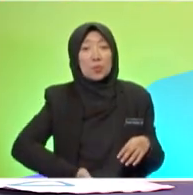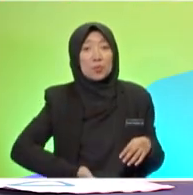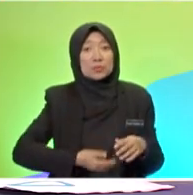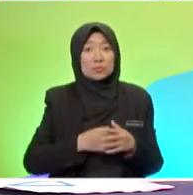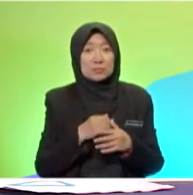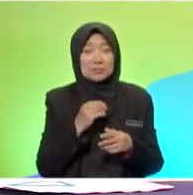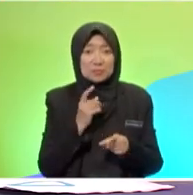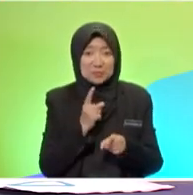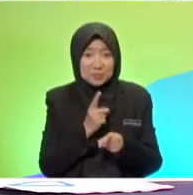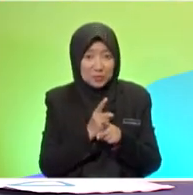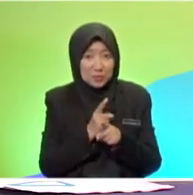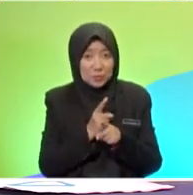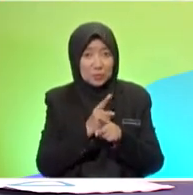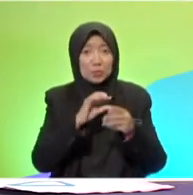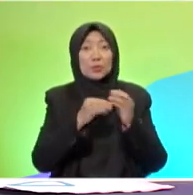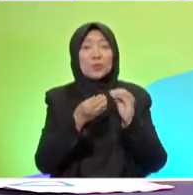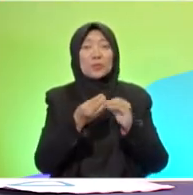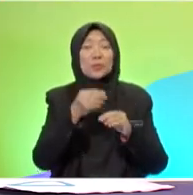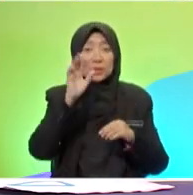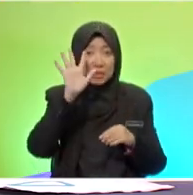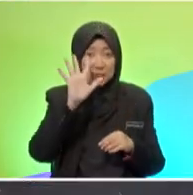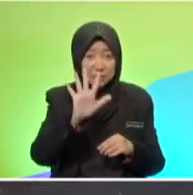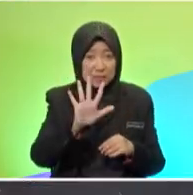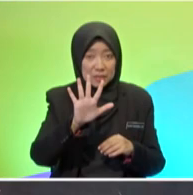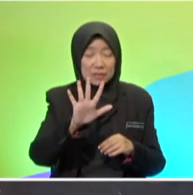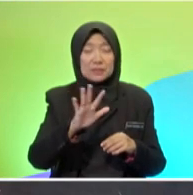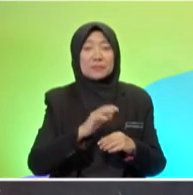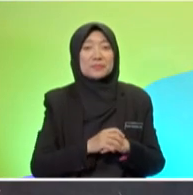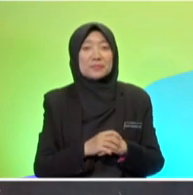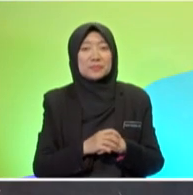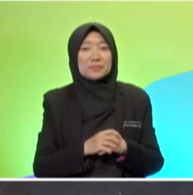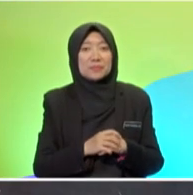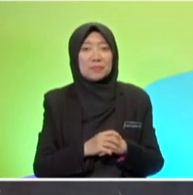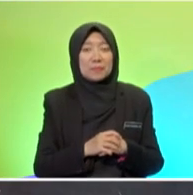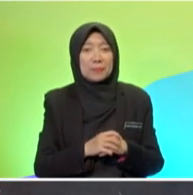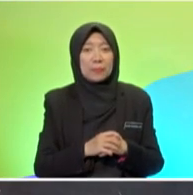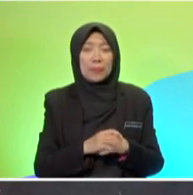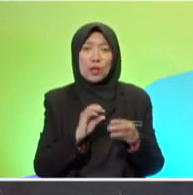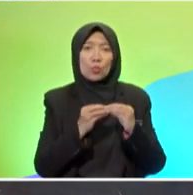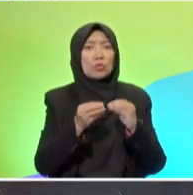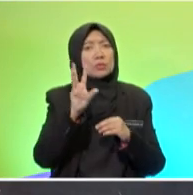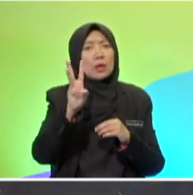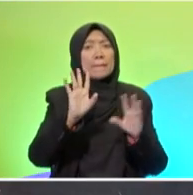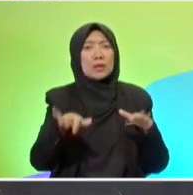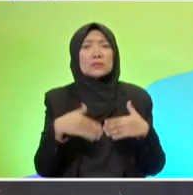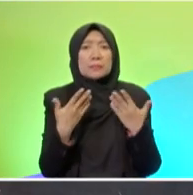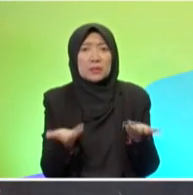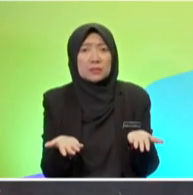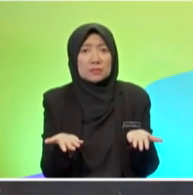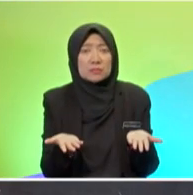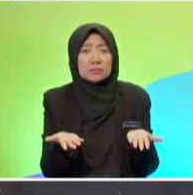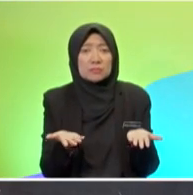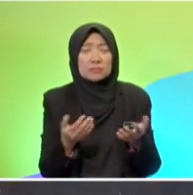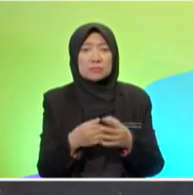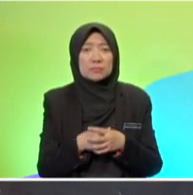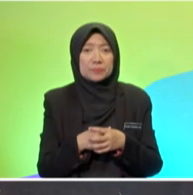lima. Bagus. Cara kakak Mira kita mengingat. Okey, nombor enam macam mana? Nombor enam. Kejap. Nombor enam